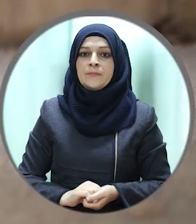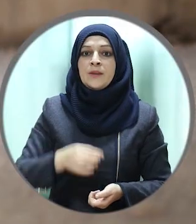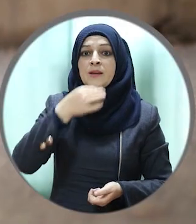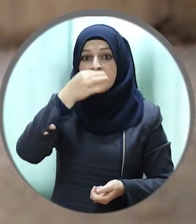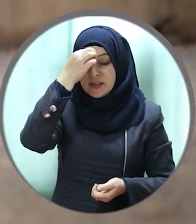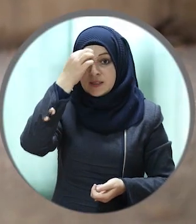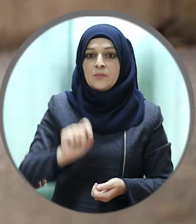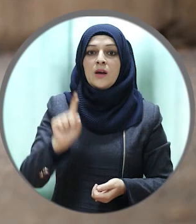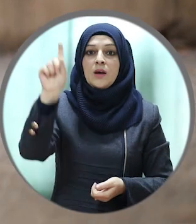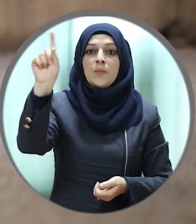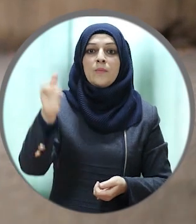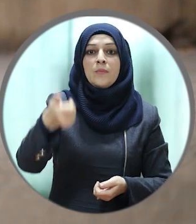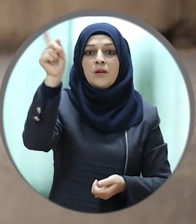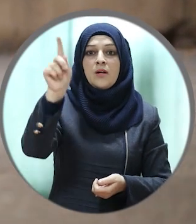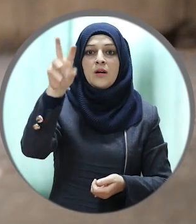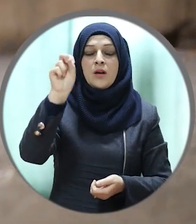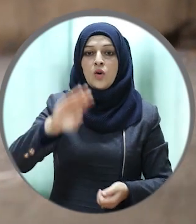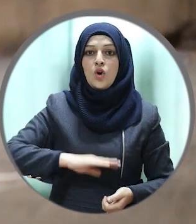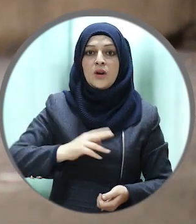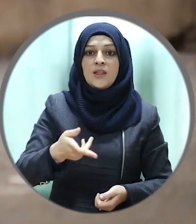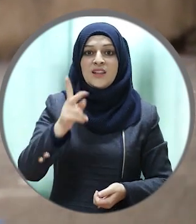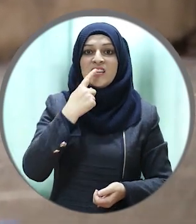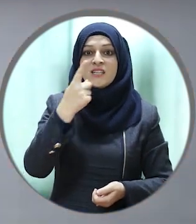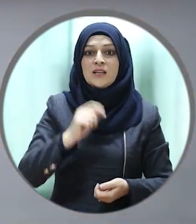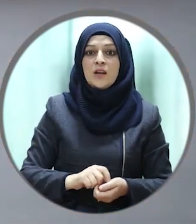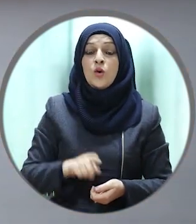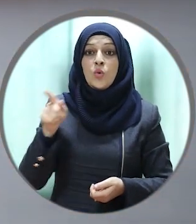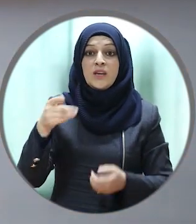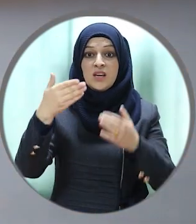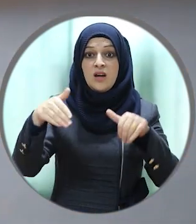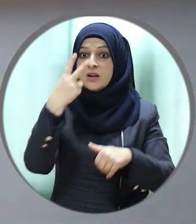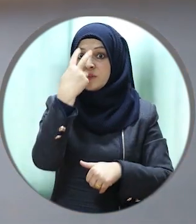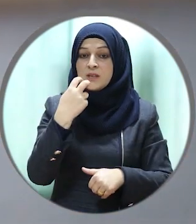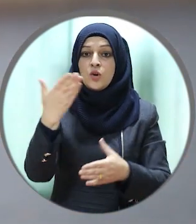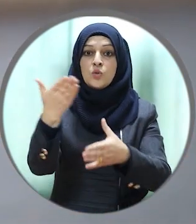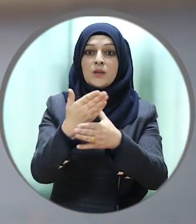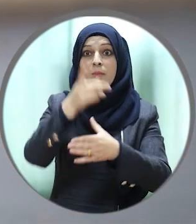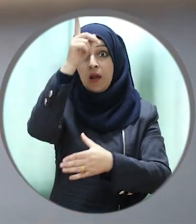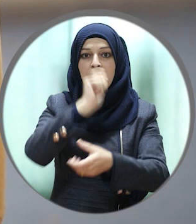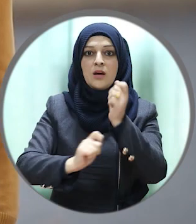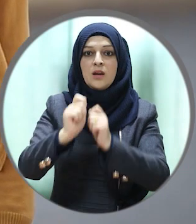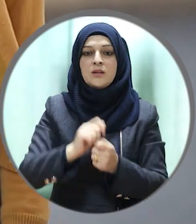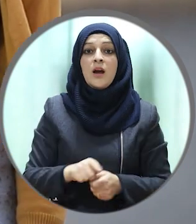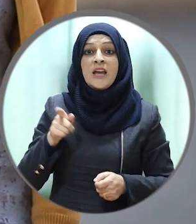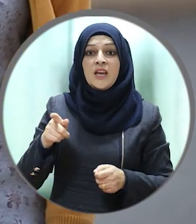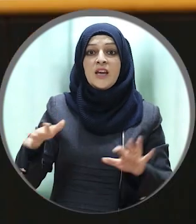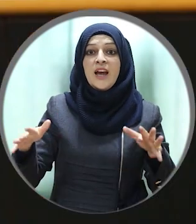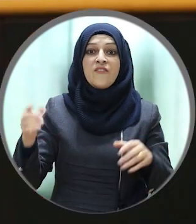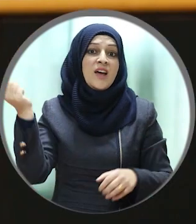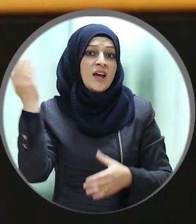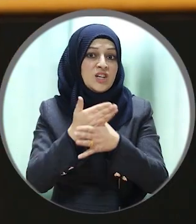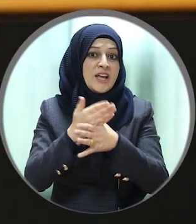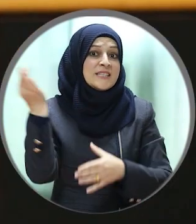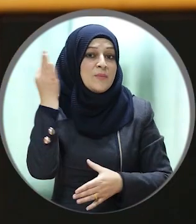أنا اسمي براء أحمد، عمري 13 سنة. أنا بعاني من صعوبة البصر وسببها خلقي. أنا